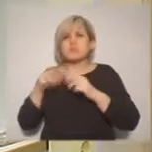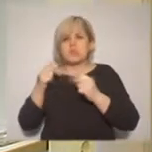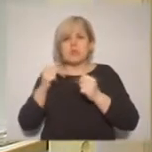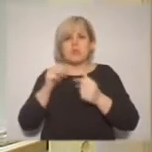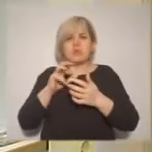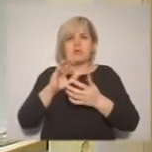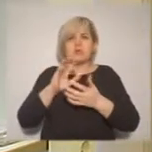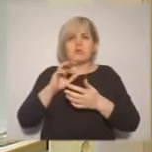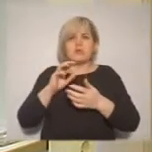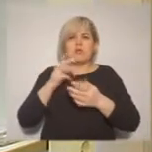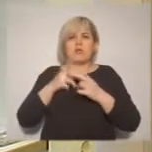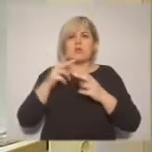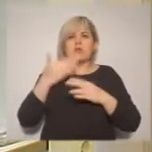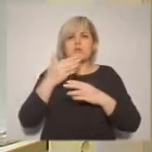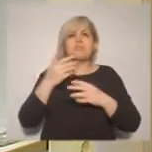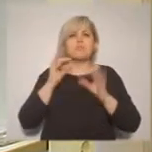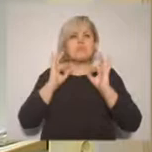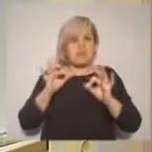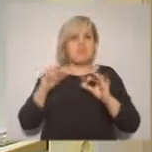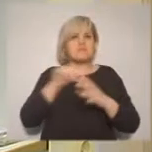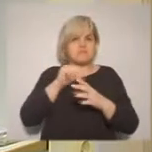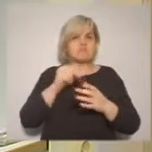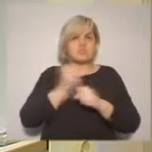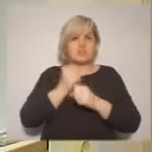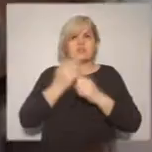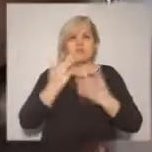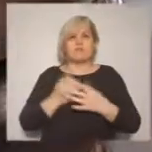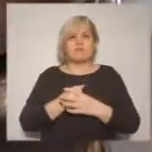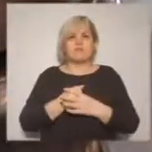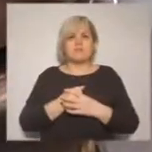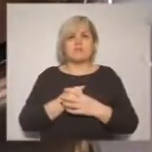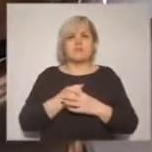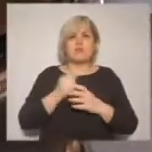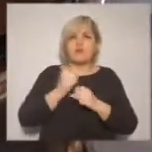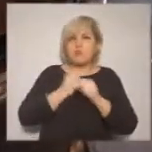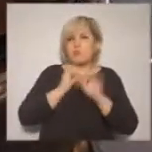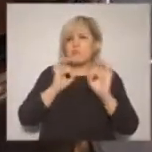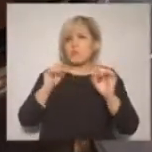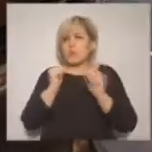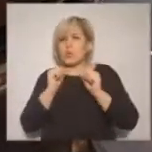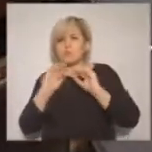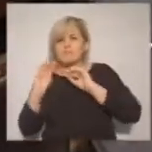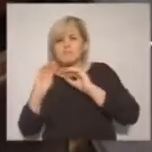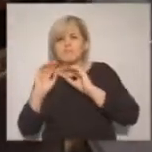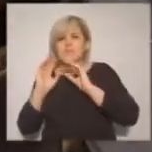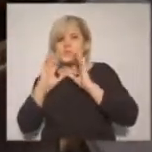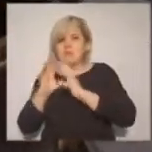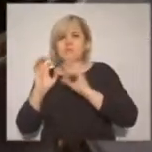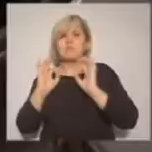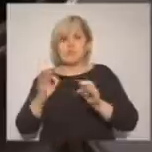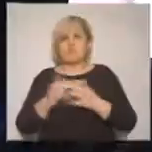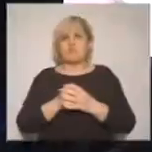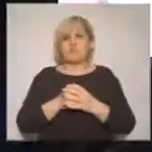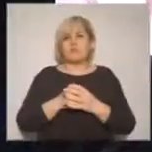правильный посол и правильную термическую обработку холодом. Никто не запрещает есть язей, карасей, карпов. Нужно